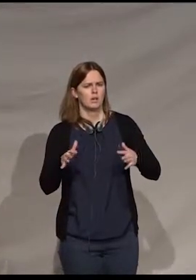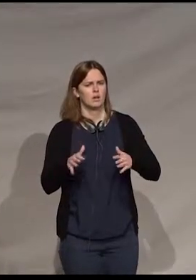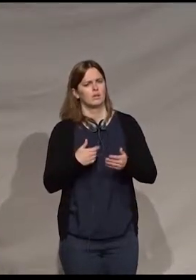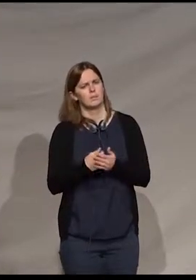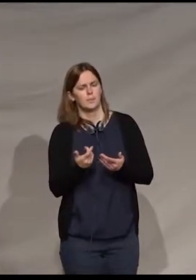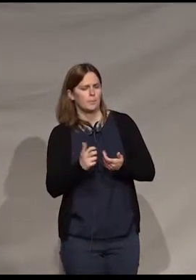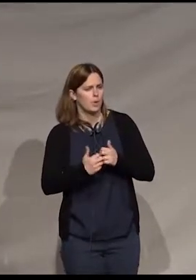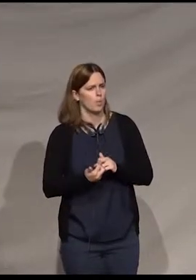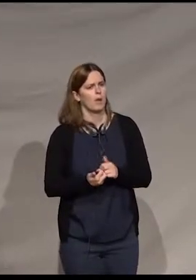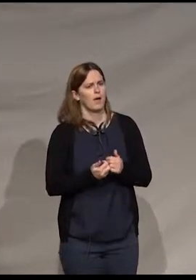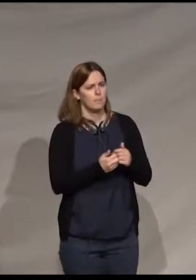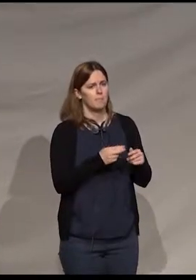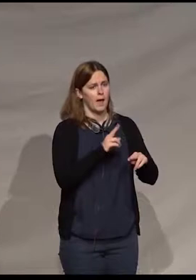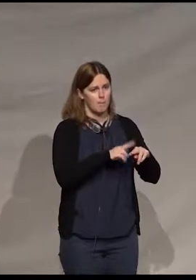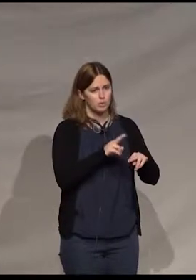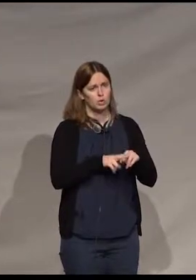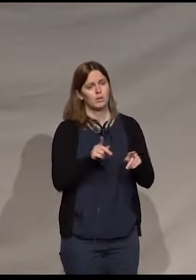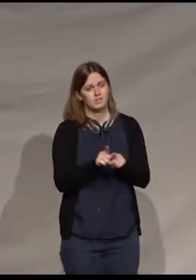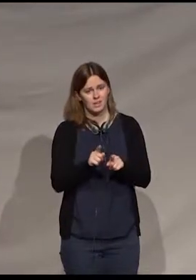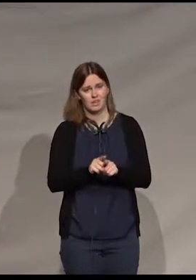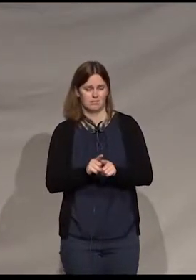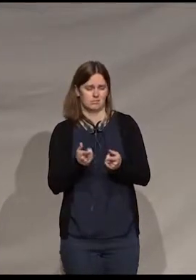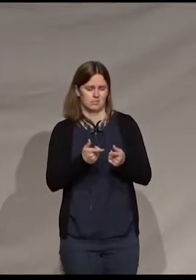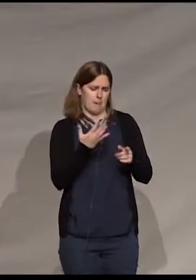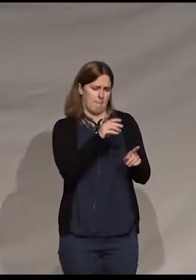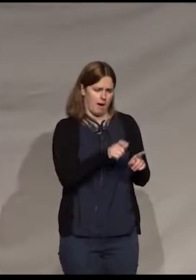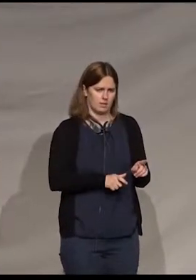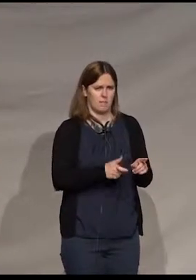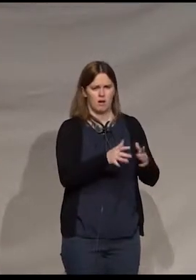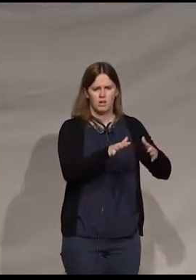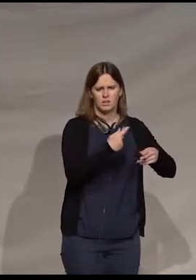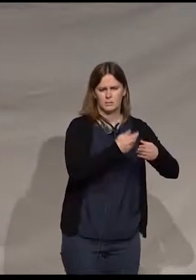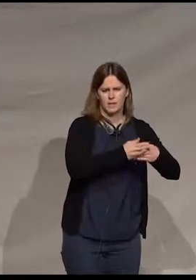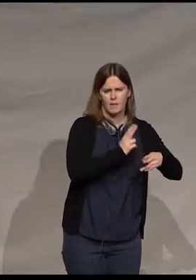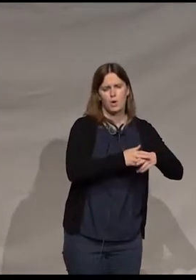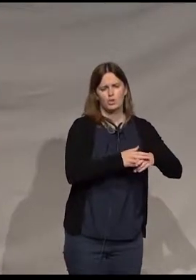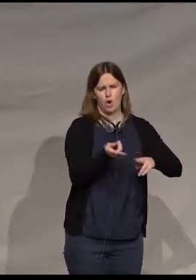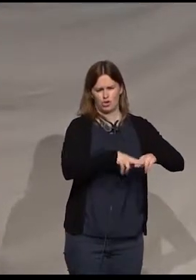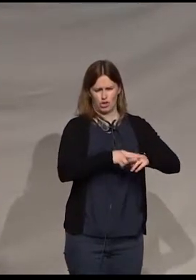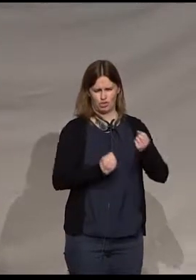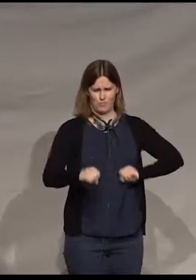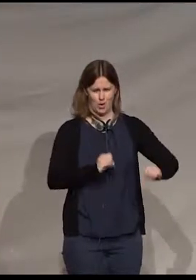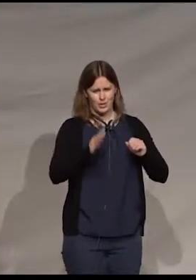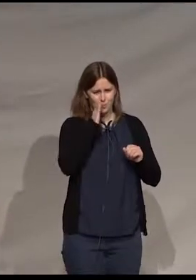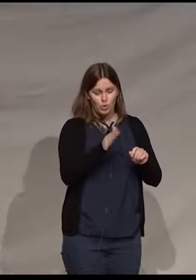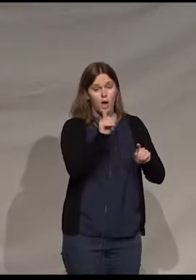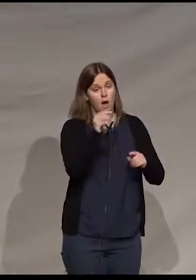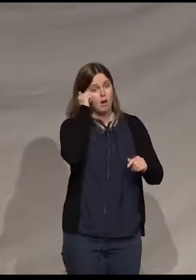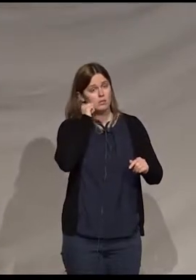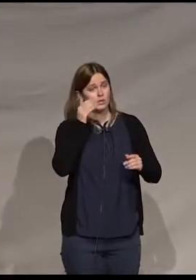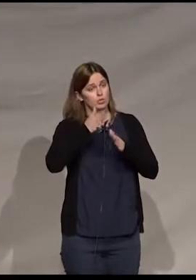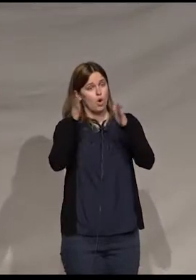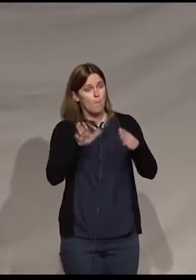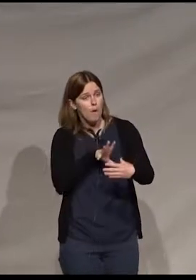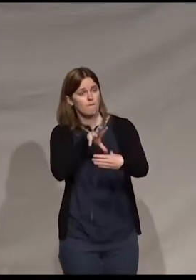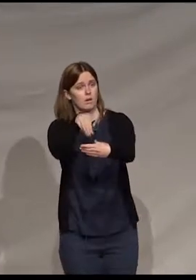lidmi, kteří mají Alzheimera. Jsou to naprosto dvě neslučitelné záležitosti, protože ta paní, která má roztroušenou sklerózu,